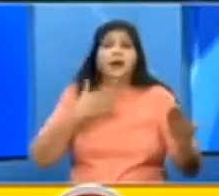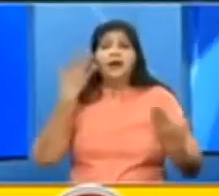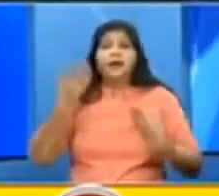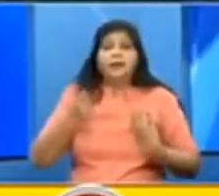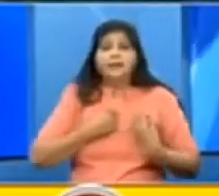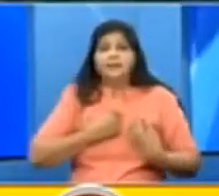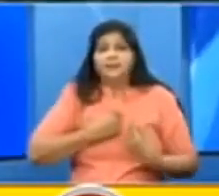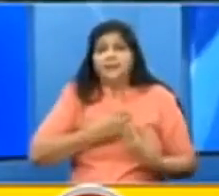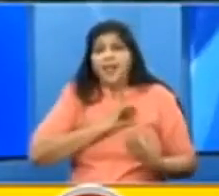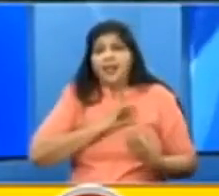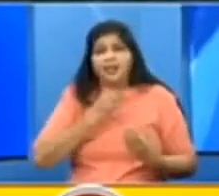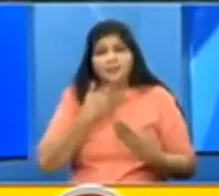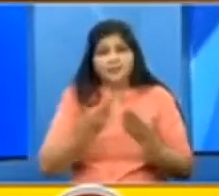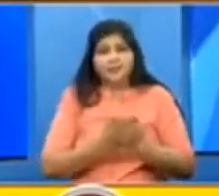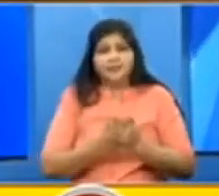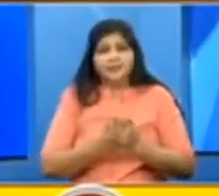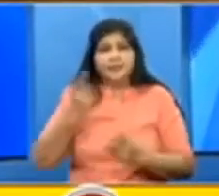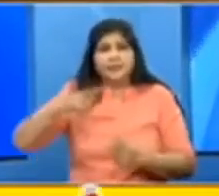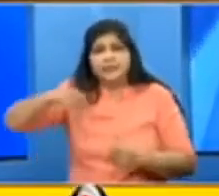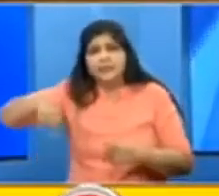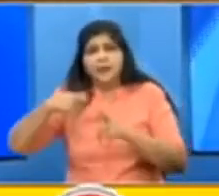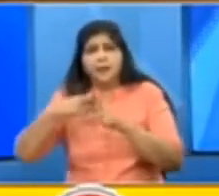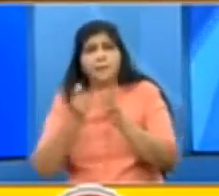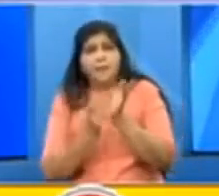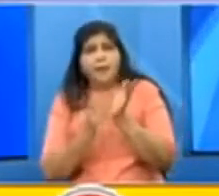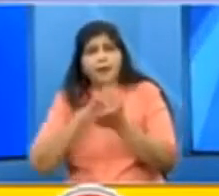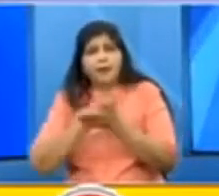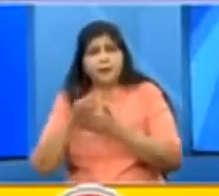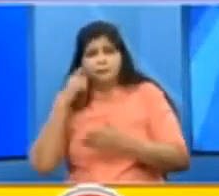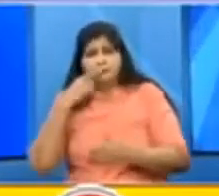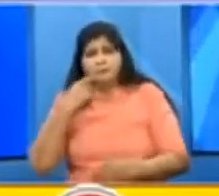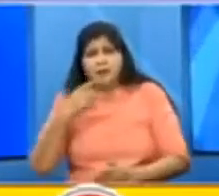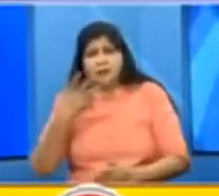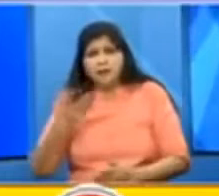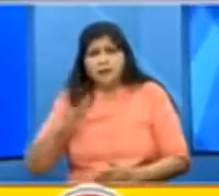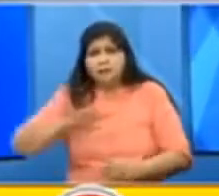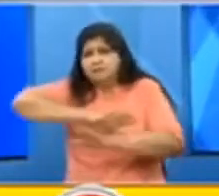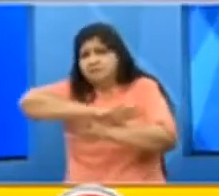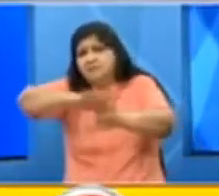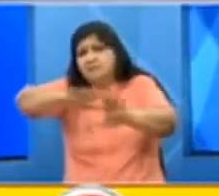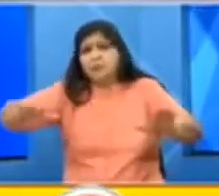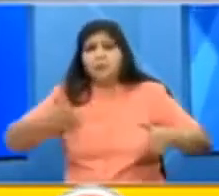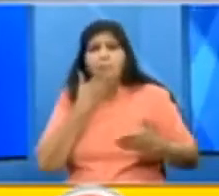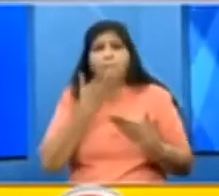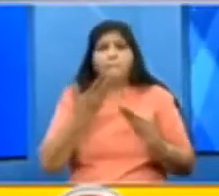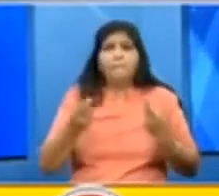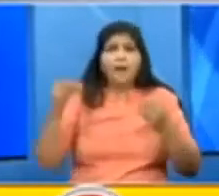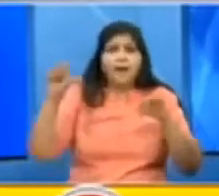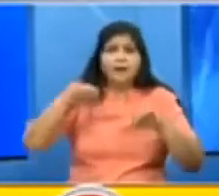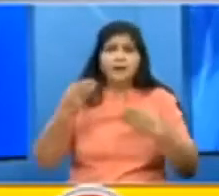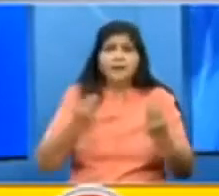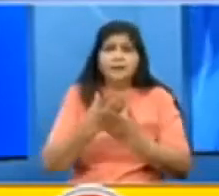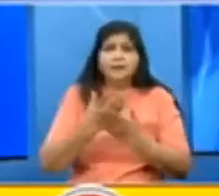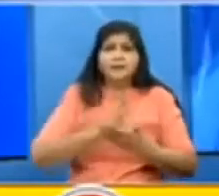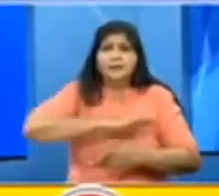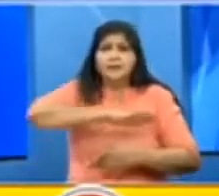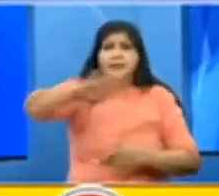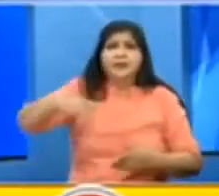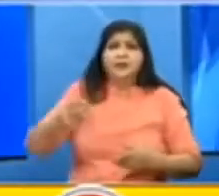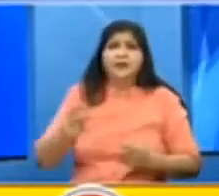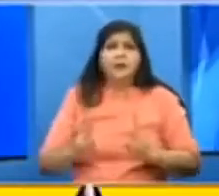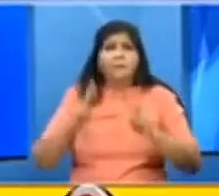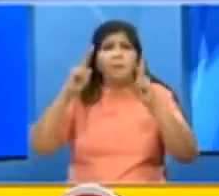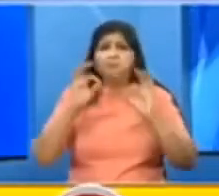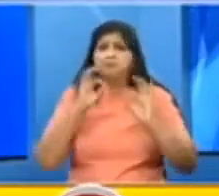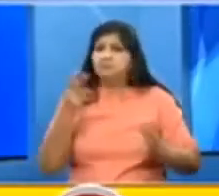होने लगते हैं। वहीं कच्छ का जिक्र होते ही रेगिस्तान, दूर दूर तक रेगिस्तान, कहीं पेड़ पौधा